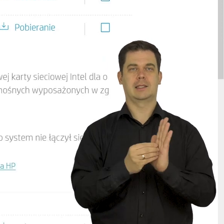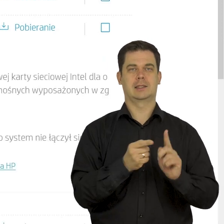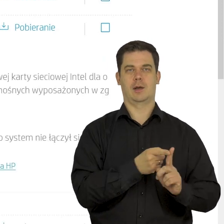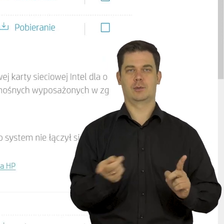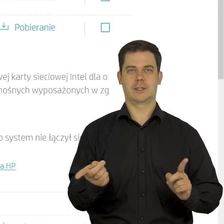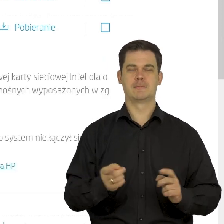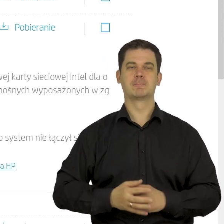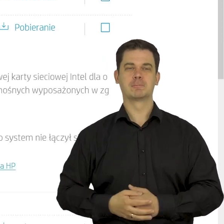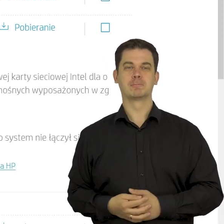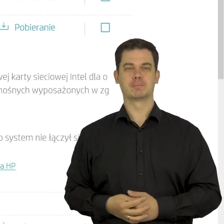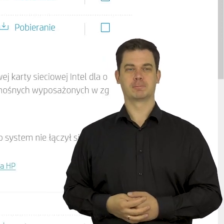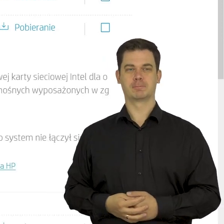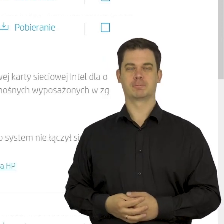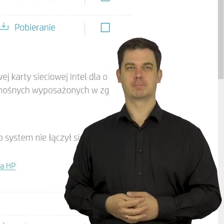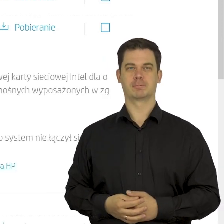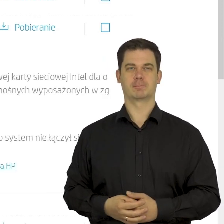pobierz go i zainstaluj.